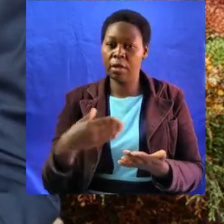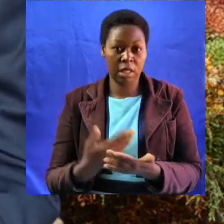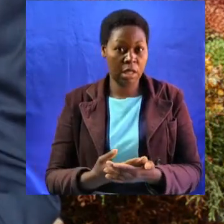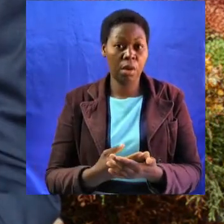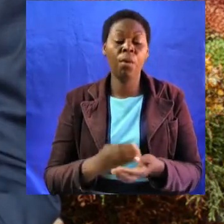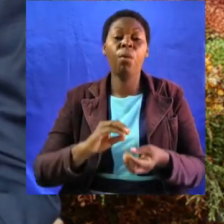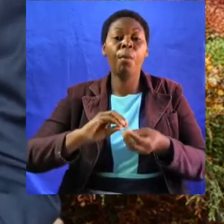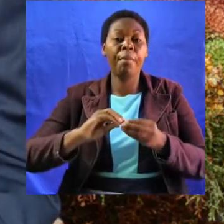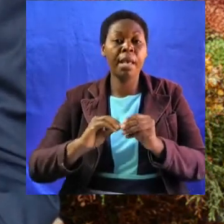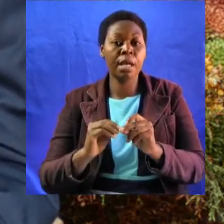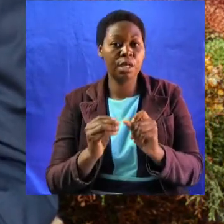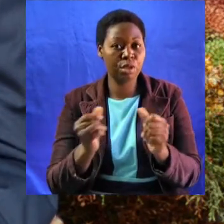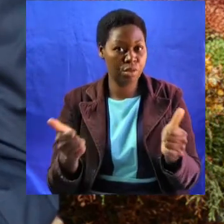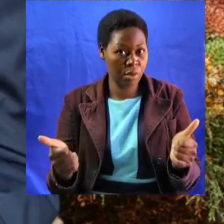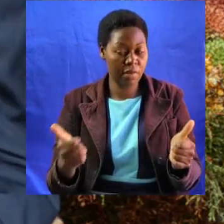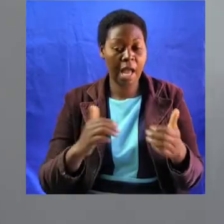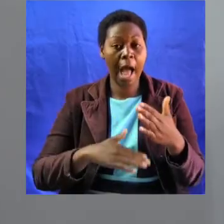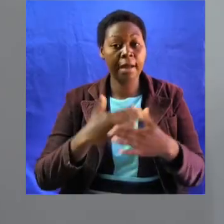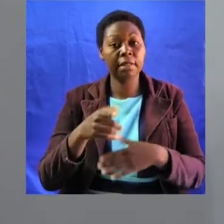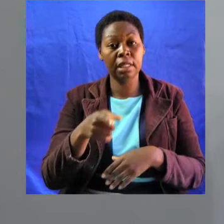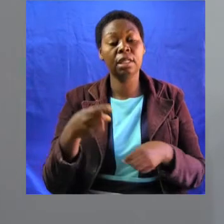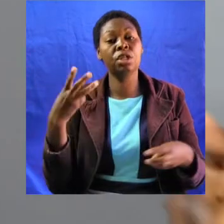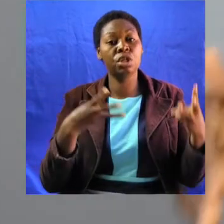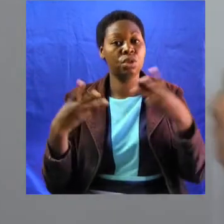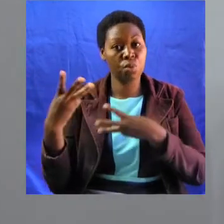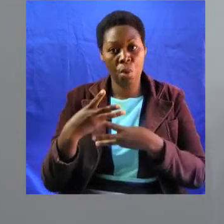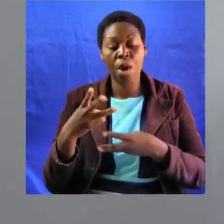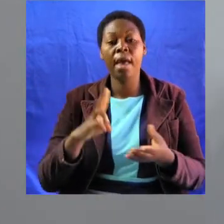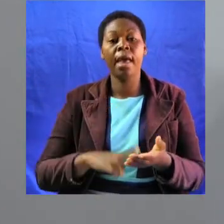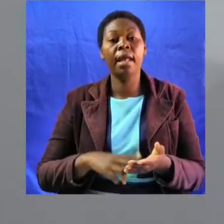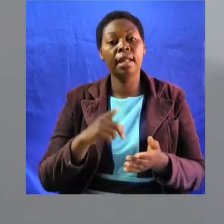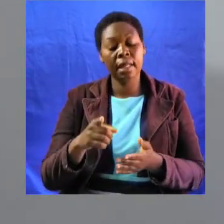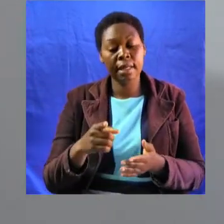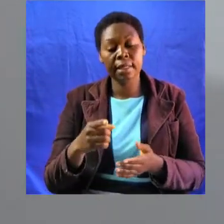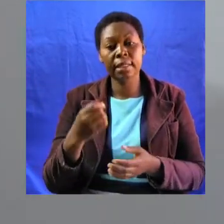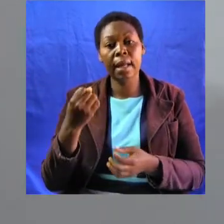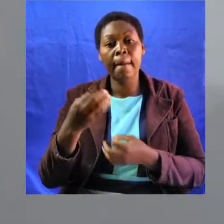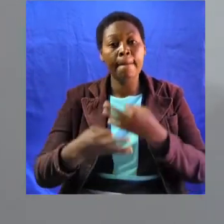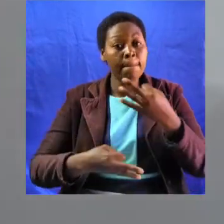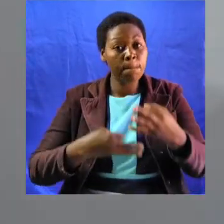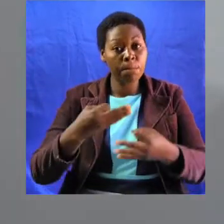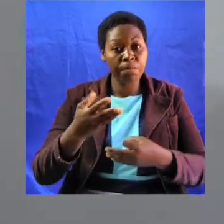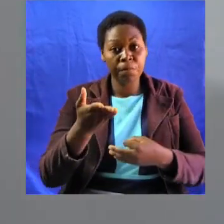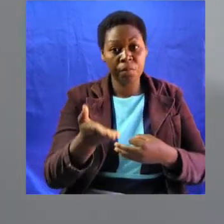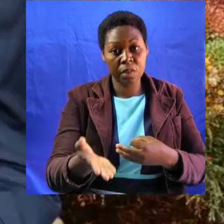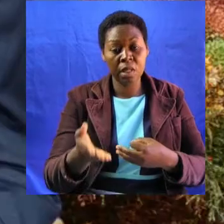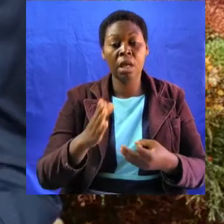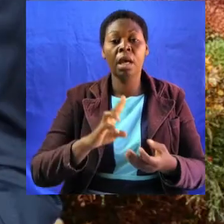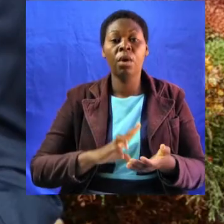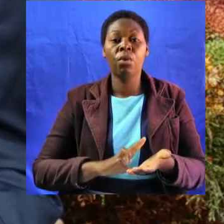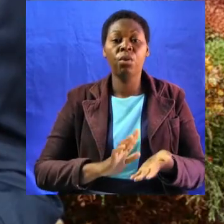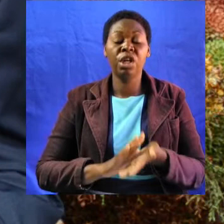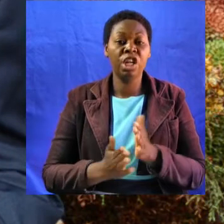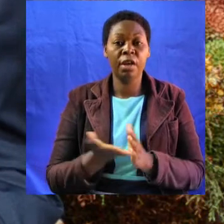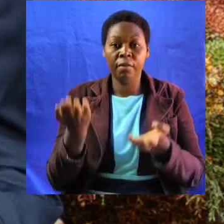kwandiri kudzokera. Yes. Ende progress yenhoroondo yenyika inoyi haisi kugumira paMedo Persia. Right. Nekuti